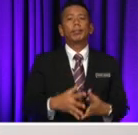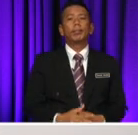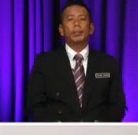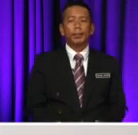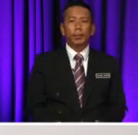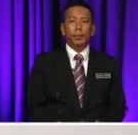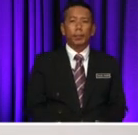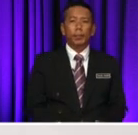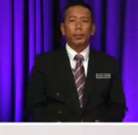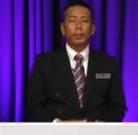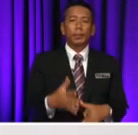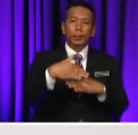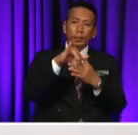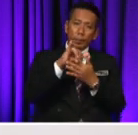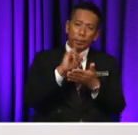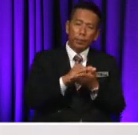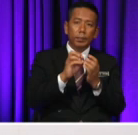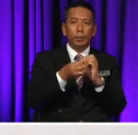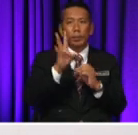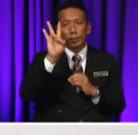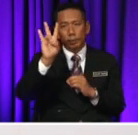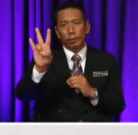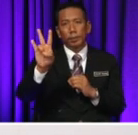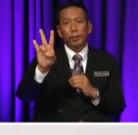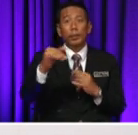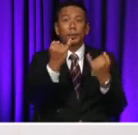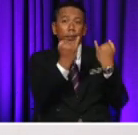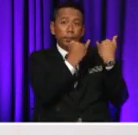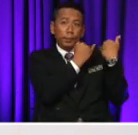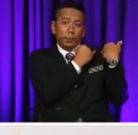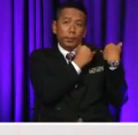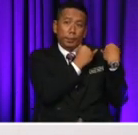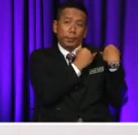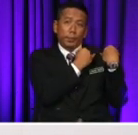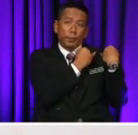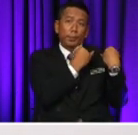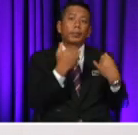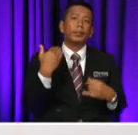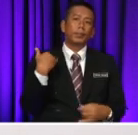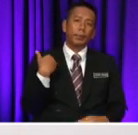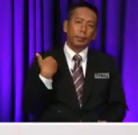baik kemudian yang ketujuh integrity integrity pada seseorang